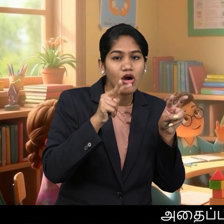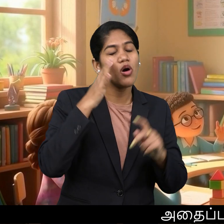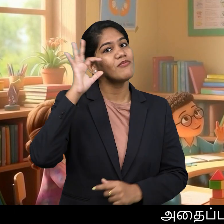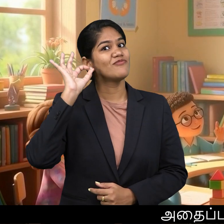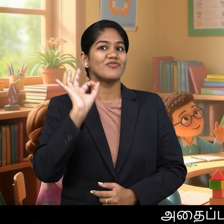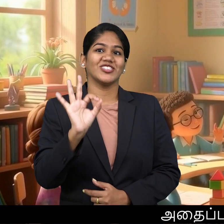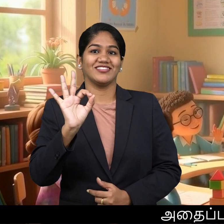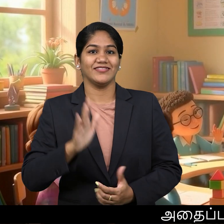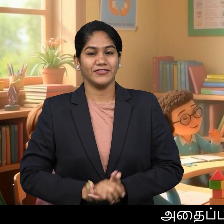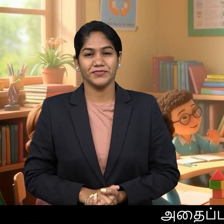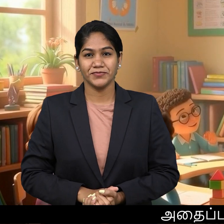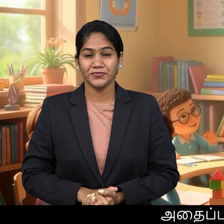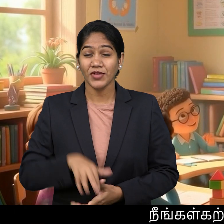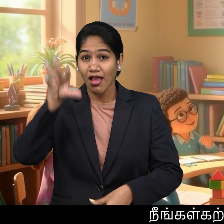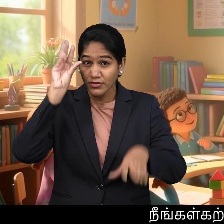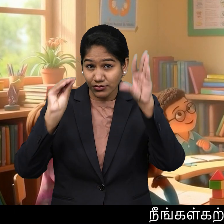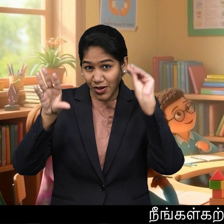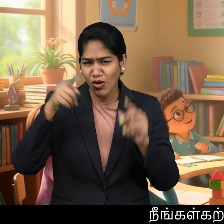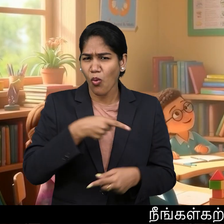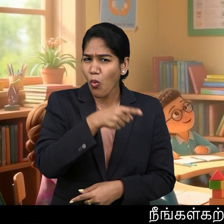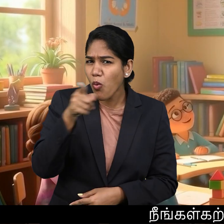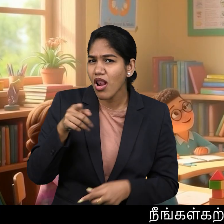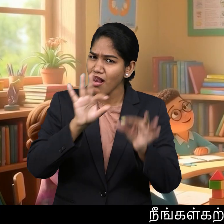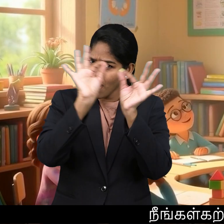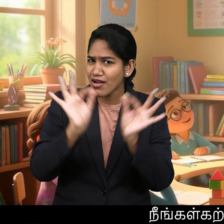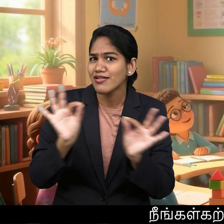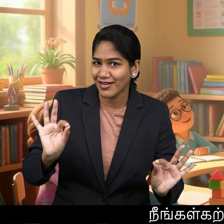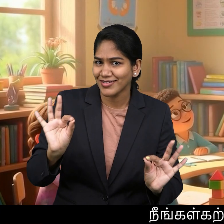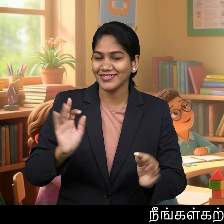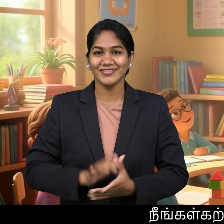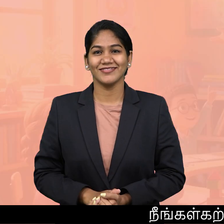பார்ப்பது அவசியம். நீங்கள் கற்றுக்கொள்ள தயாரா?